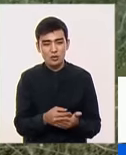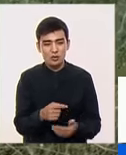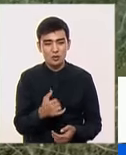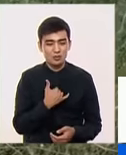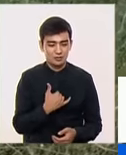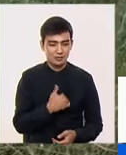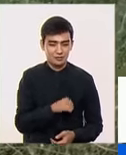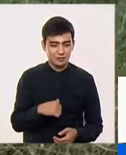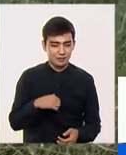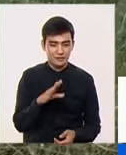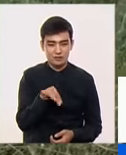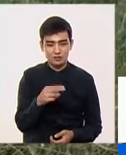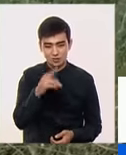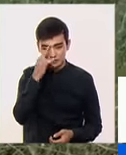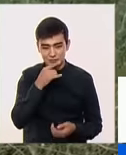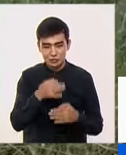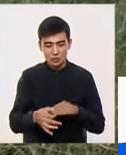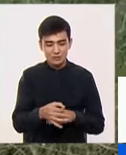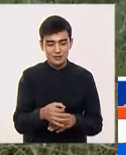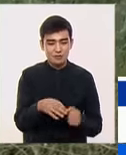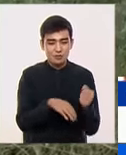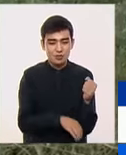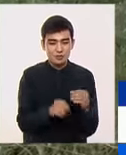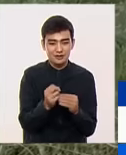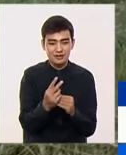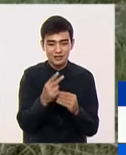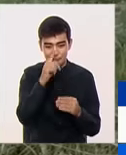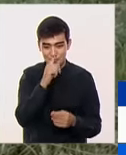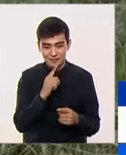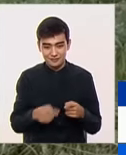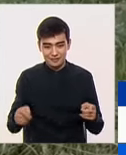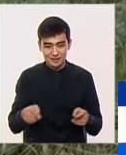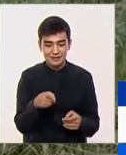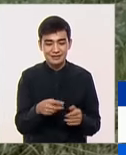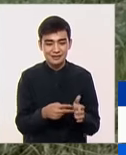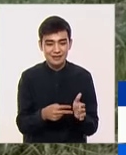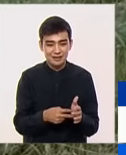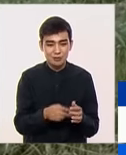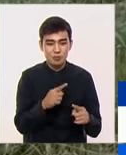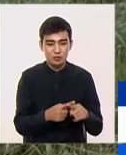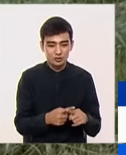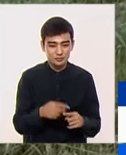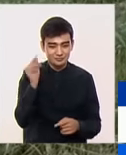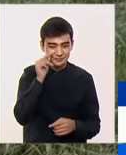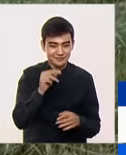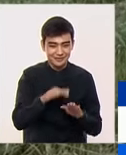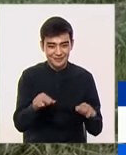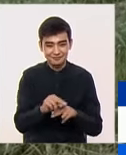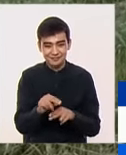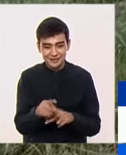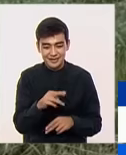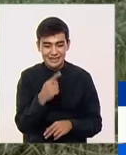у нас восточно-казахстанской области за последние 12 месяцев здесь стоимость дополнительных занятий для ребятишек и